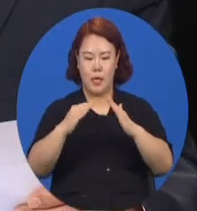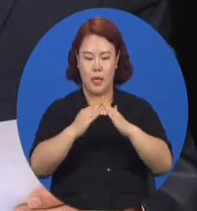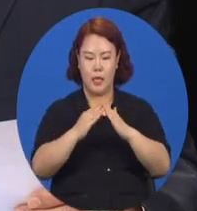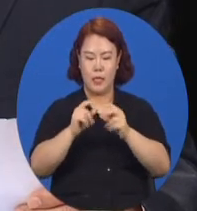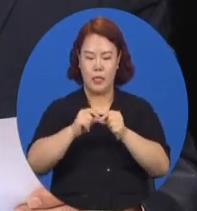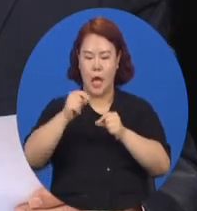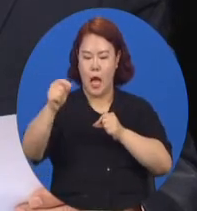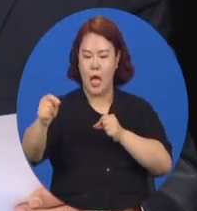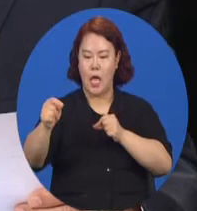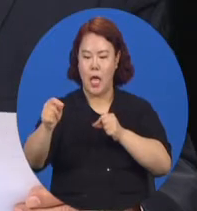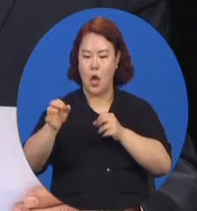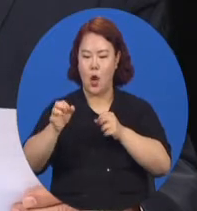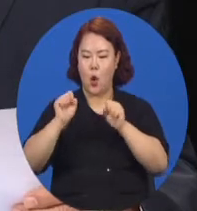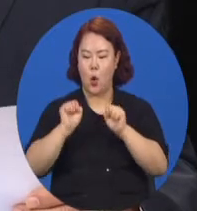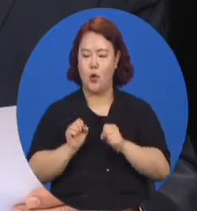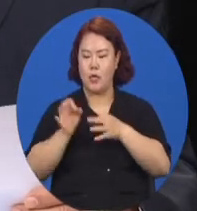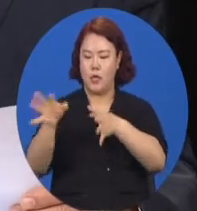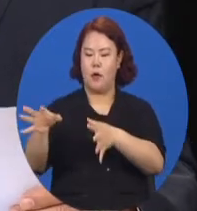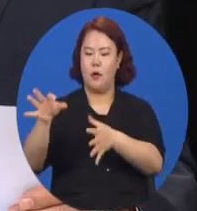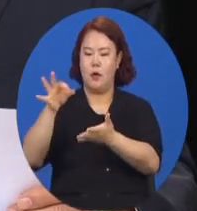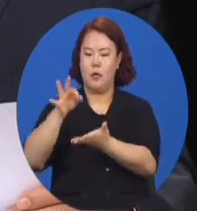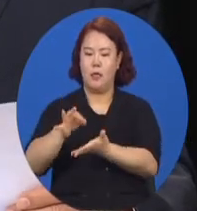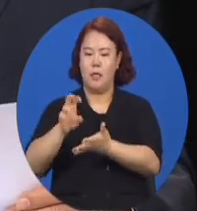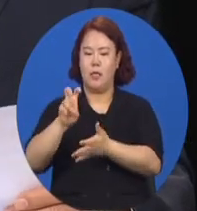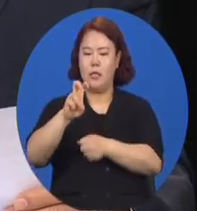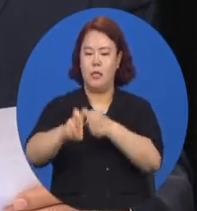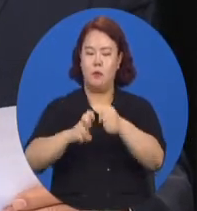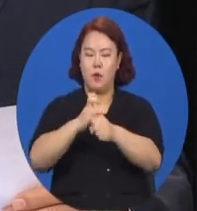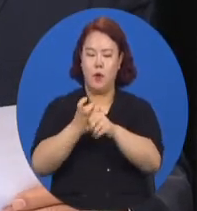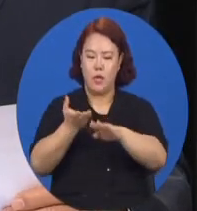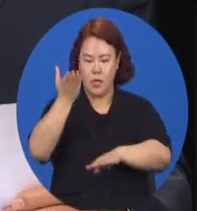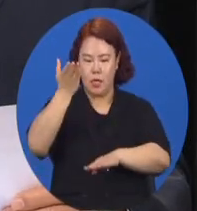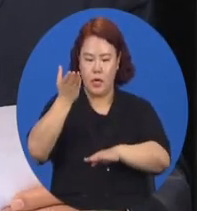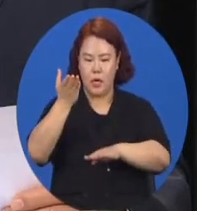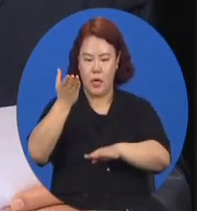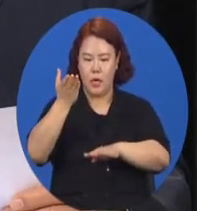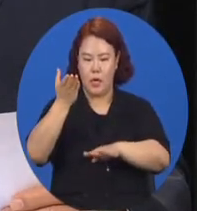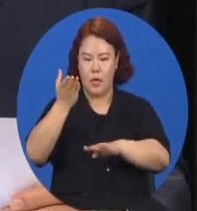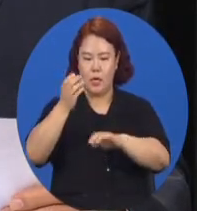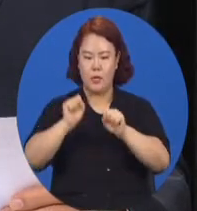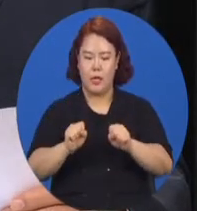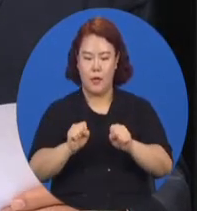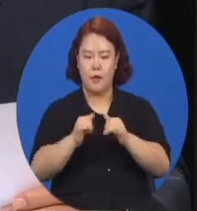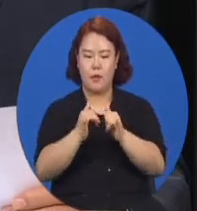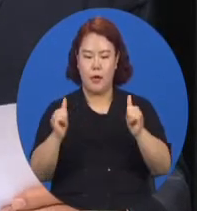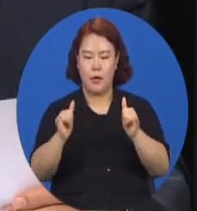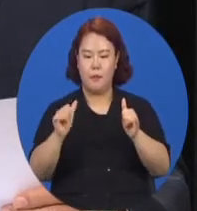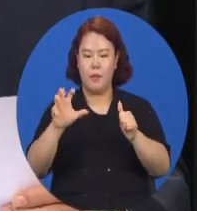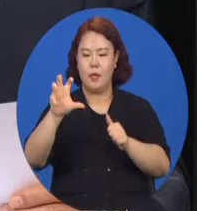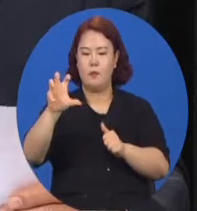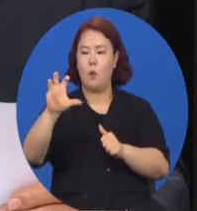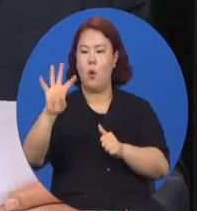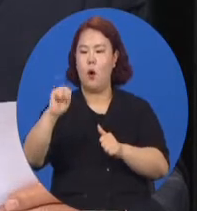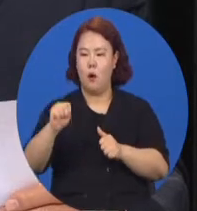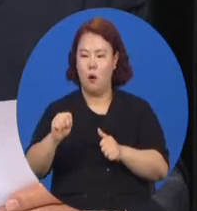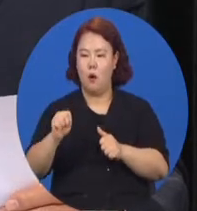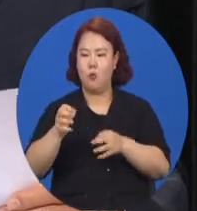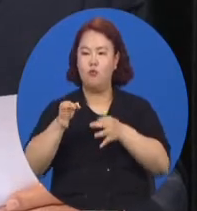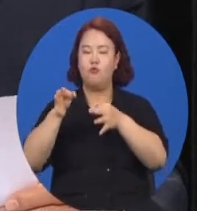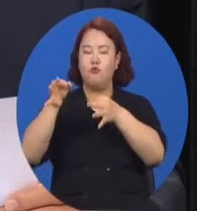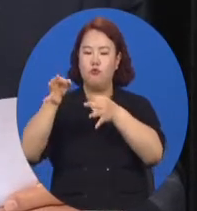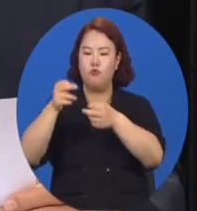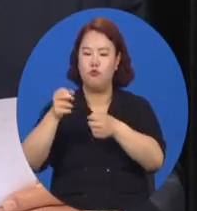장기거주 기여금을 20년 이상 거주민에게 15,000명에게 35억 원을 투자해서 지역 화폐로 준다고